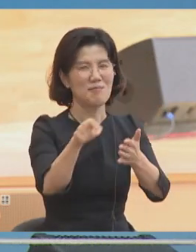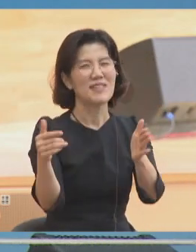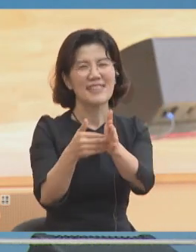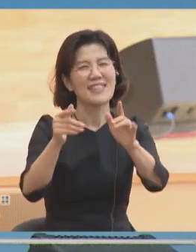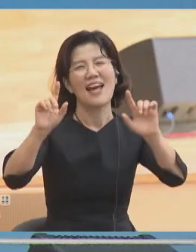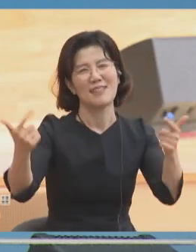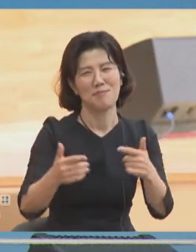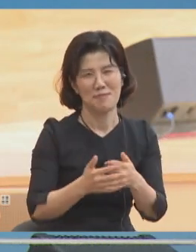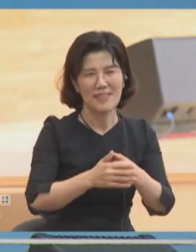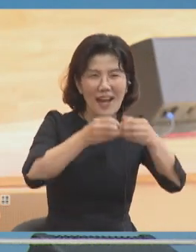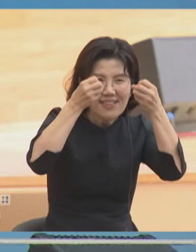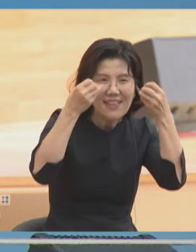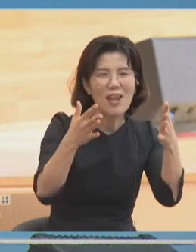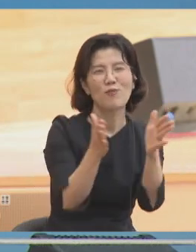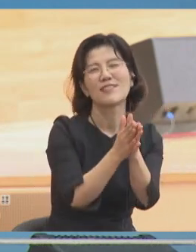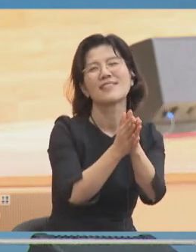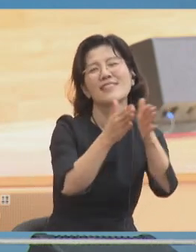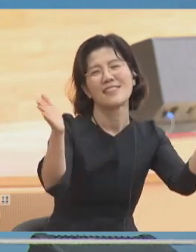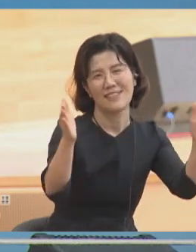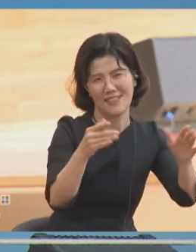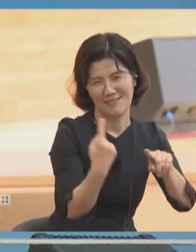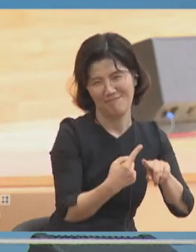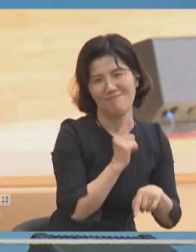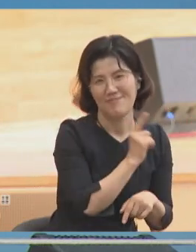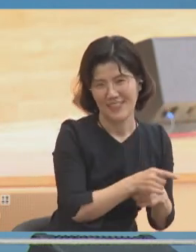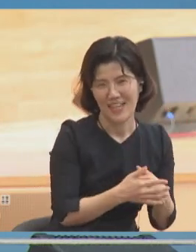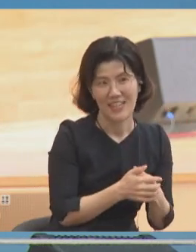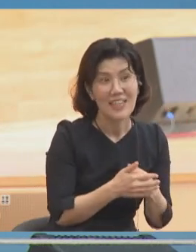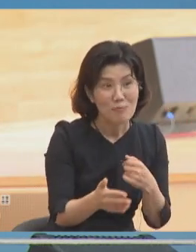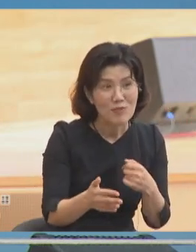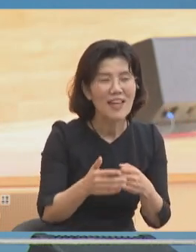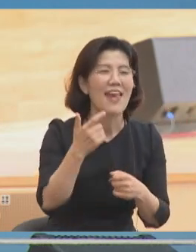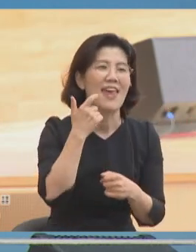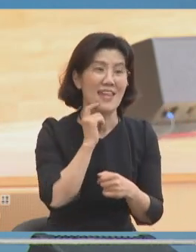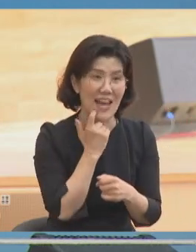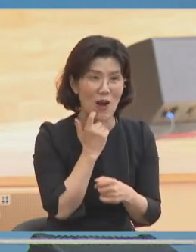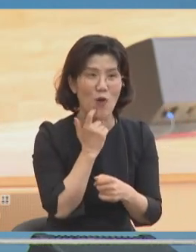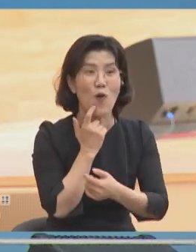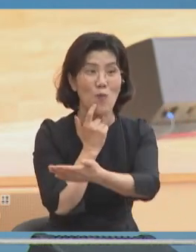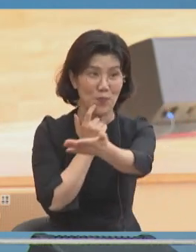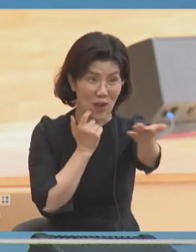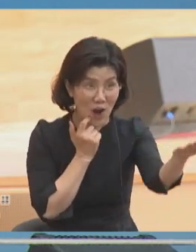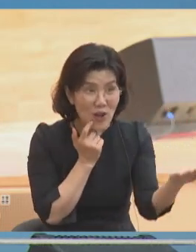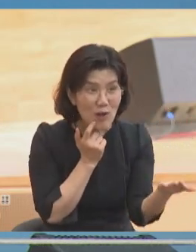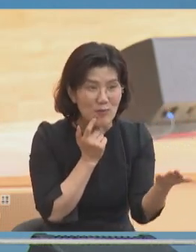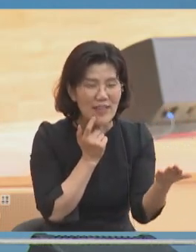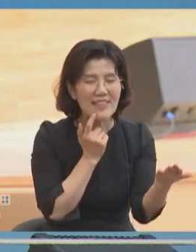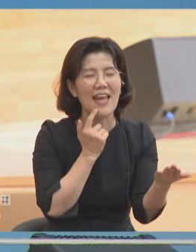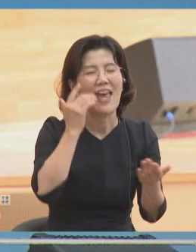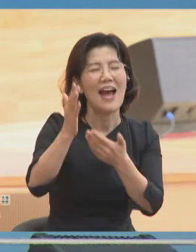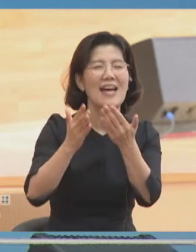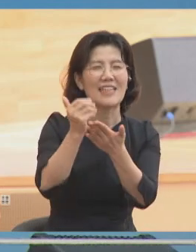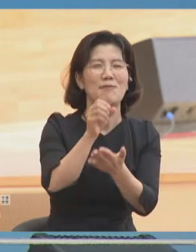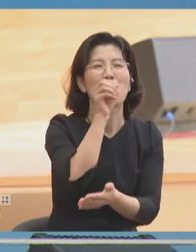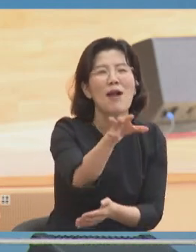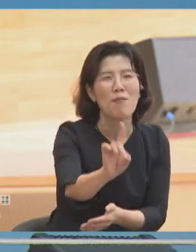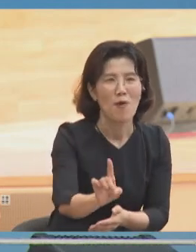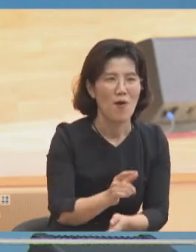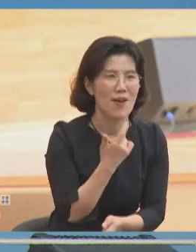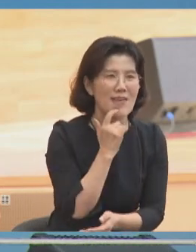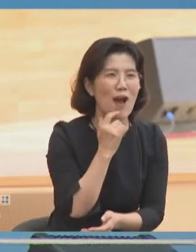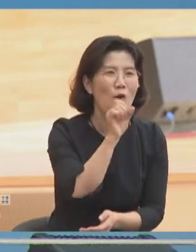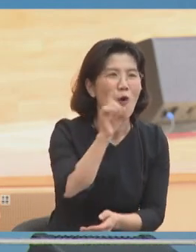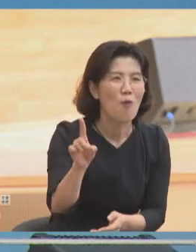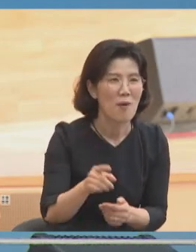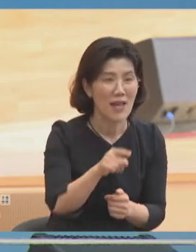아니라 새로운 시작인 줄 믿습니다 그래서 오히려 야곱에게 저와 여러분들에게 무엇이라 말씀합니까 야곱아네